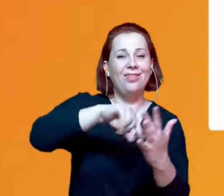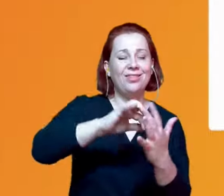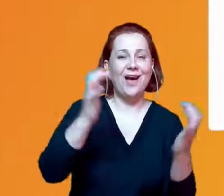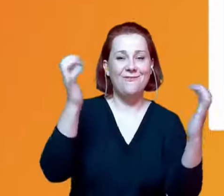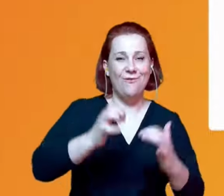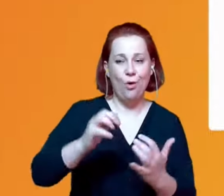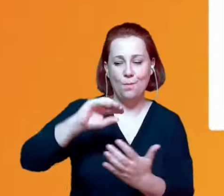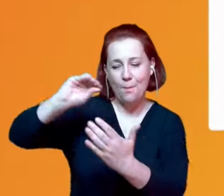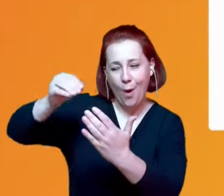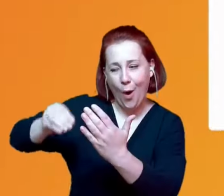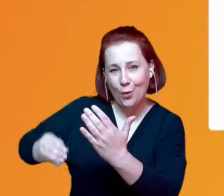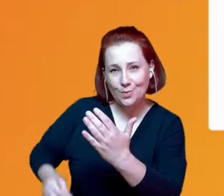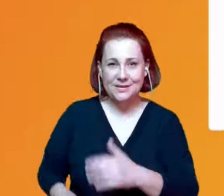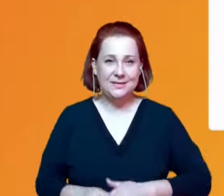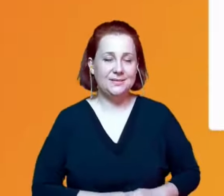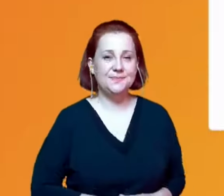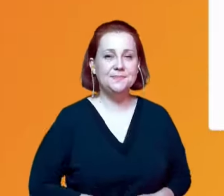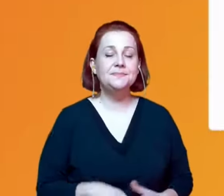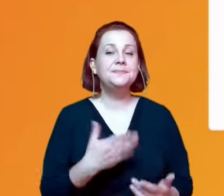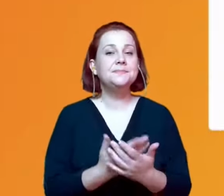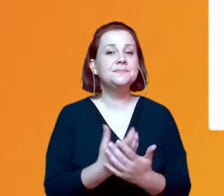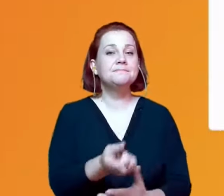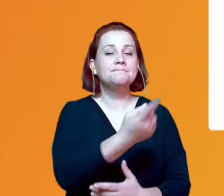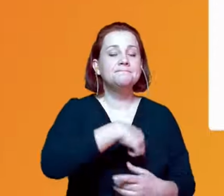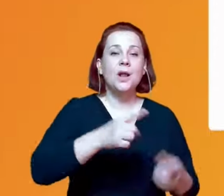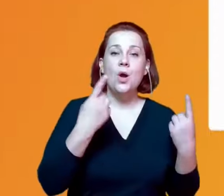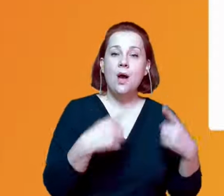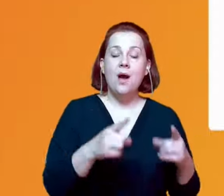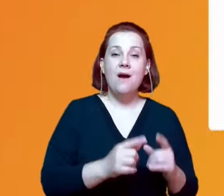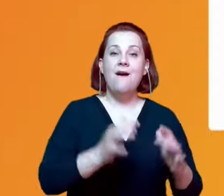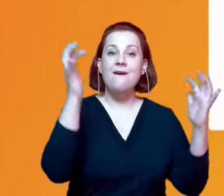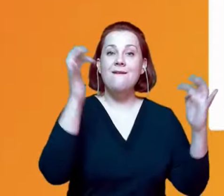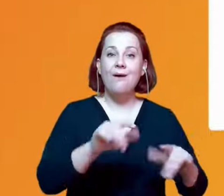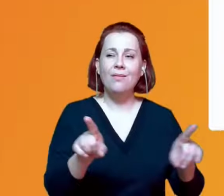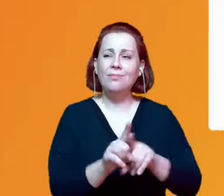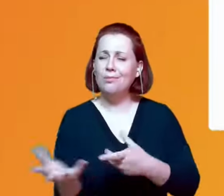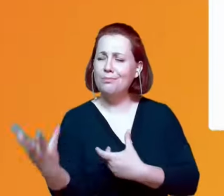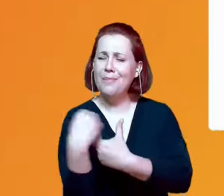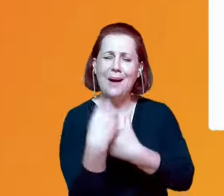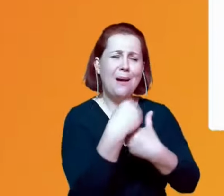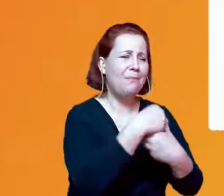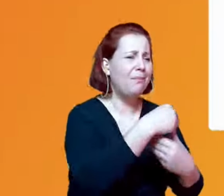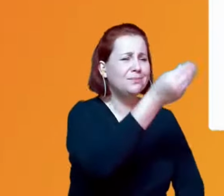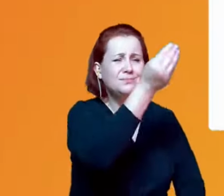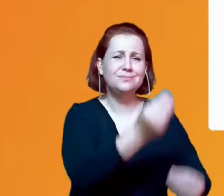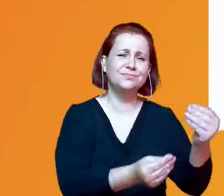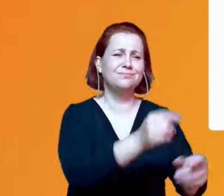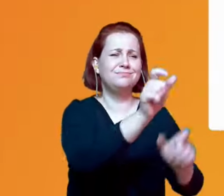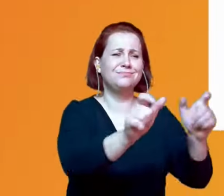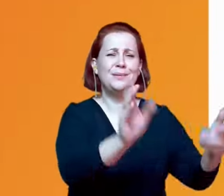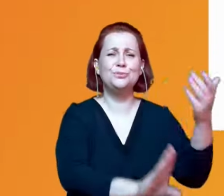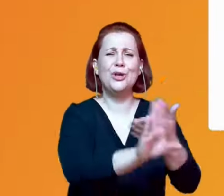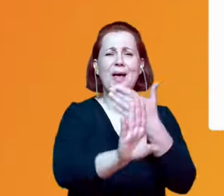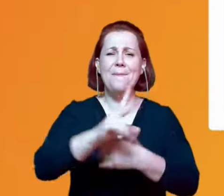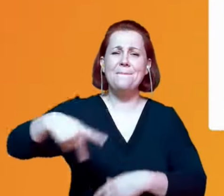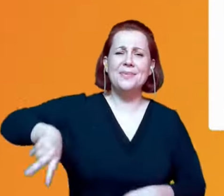dlatego chcieliśmy w organizację forum zaangażować możliwie jak najwięcej przedstawicieli